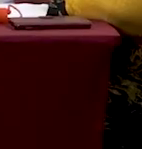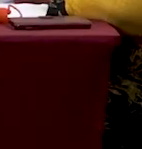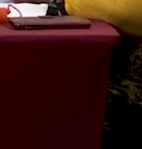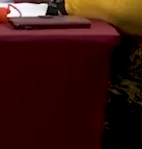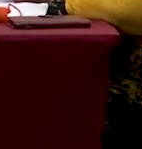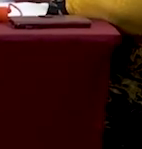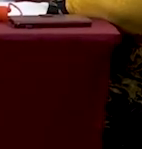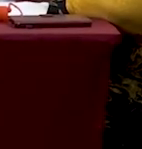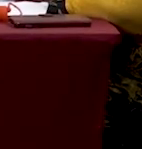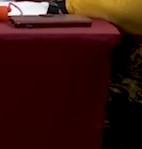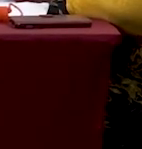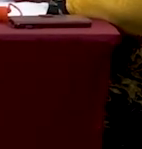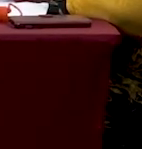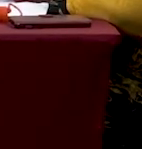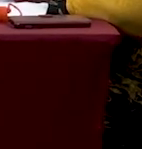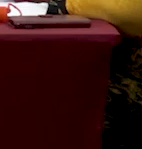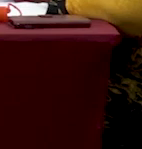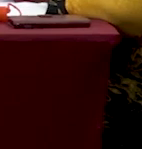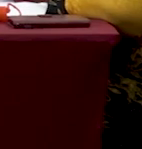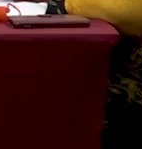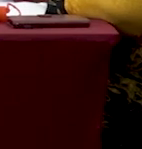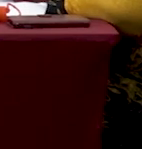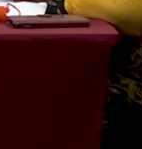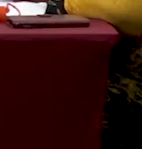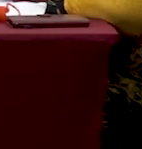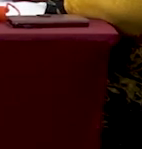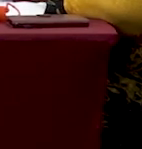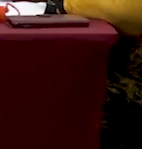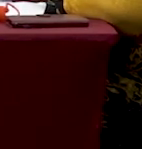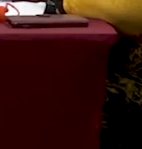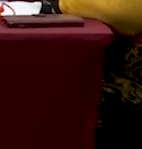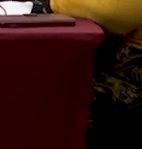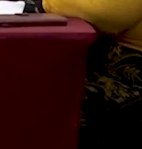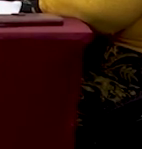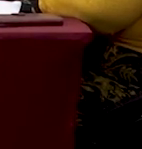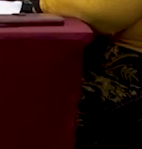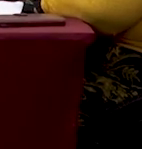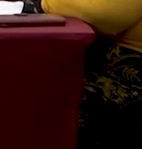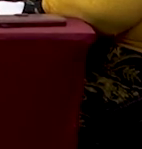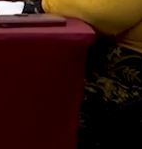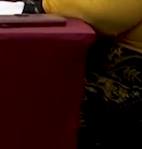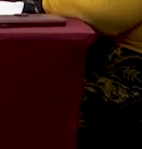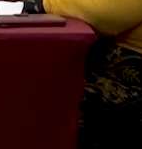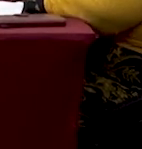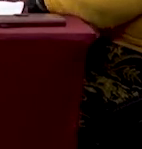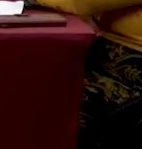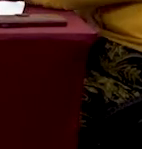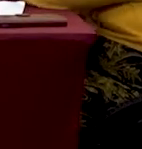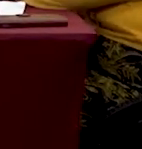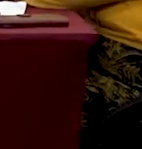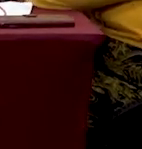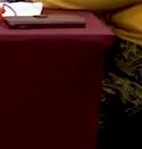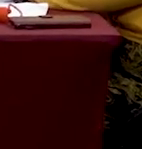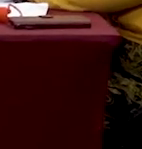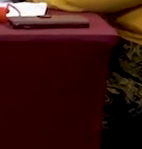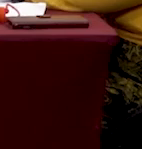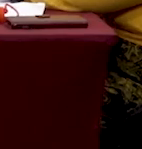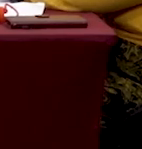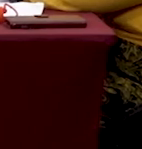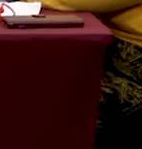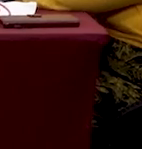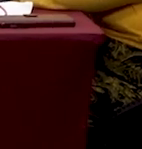sekarang kita masuk ke penegakan hukum akan hukumnya tadi kita mendengar dari korban Kemudian dari